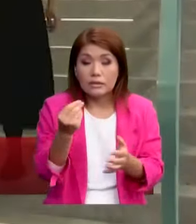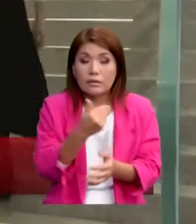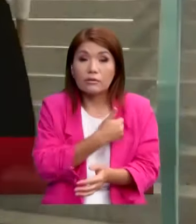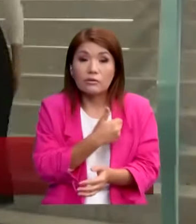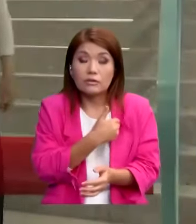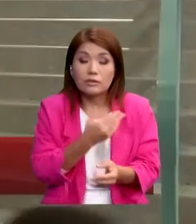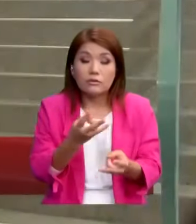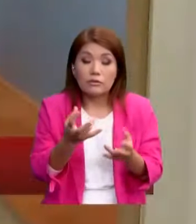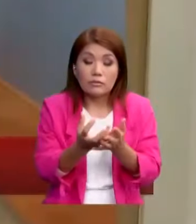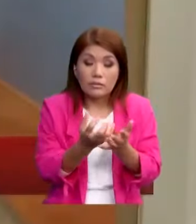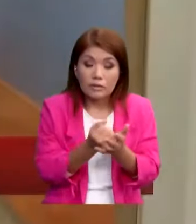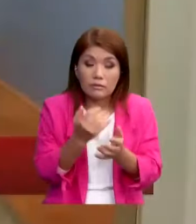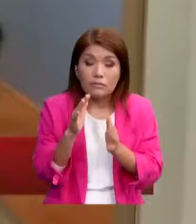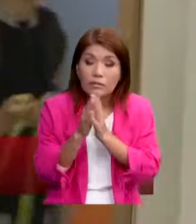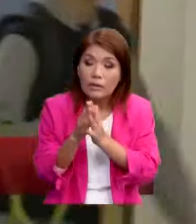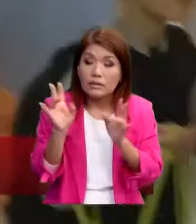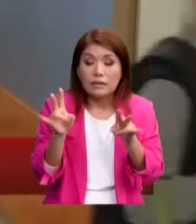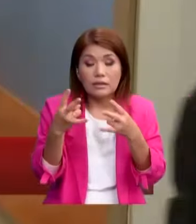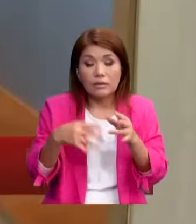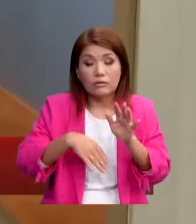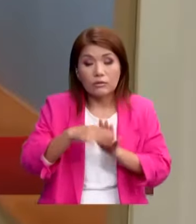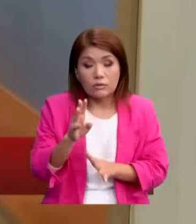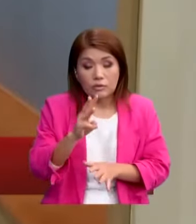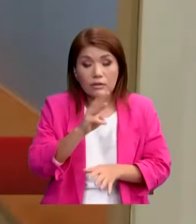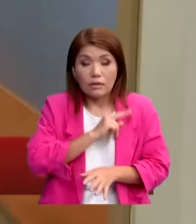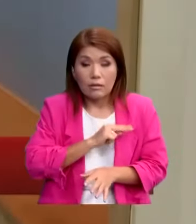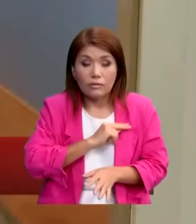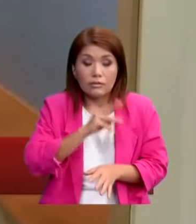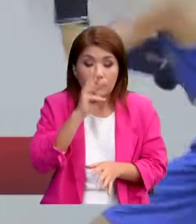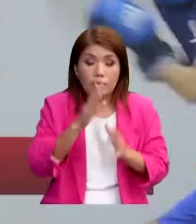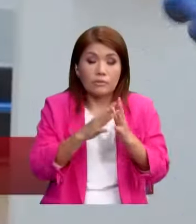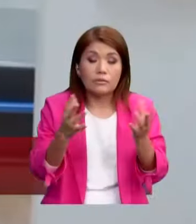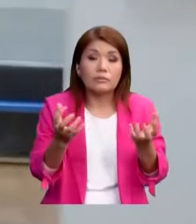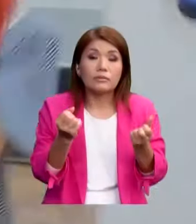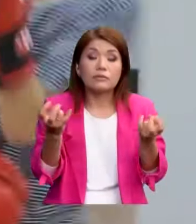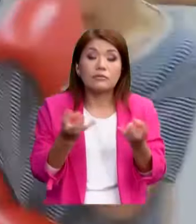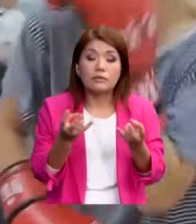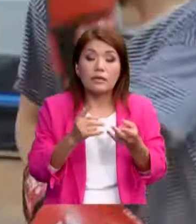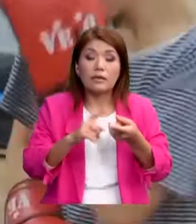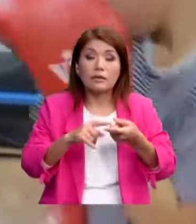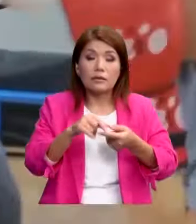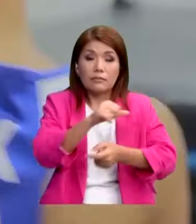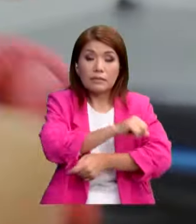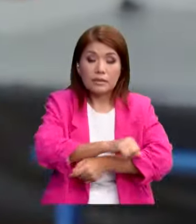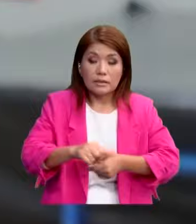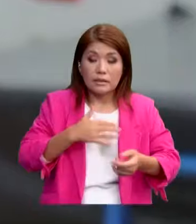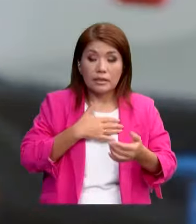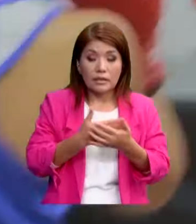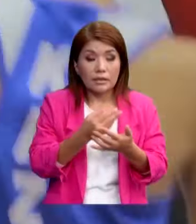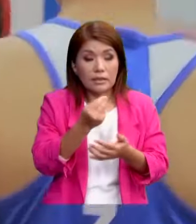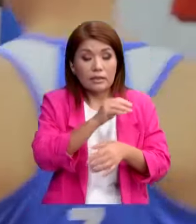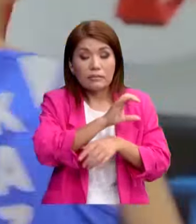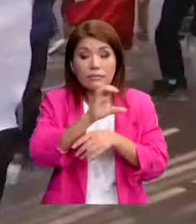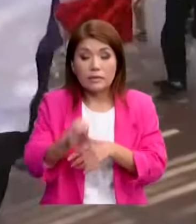қалдырғымыз келсе, қорға қол жая бермей, кірістілігін арттыруымыз керек дейді экономист. Ал оның бірден бір жолы сырттан қайтқан активтерді соған